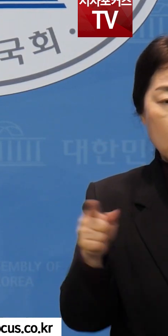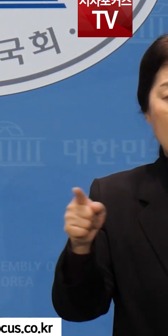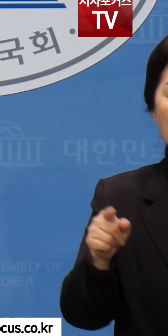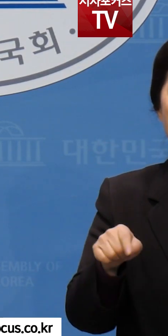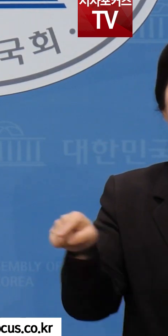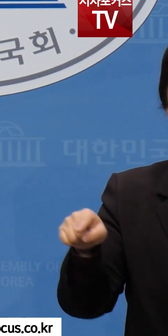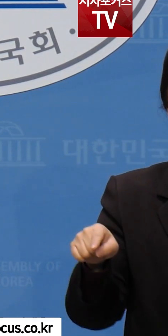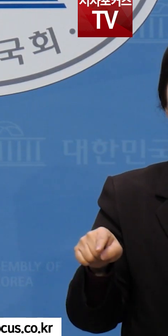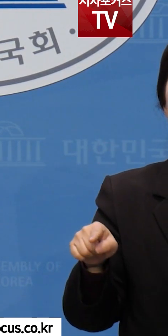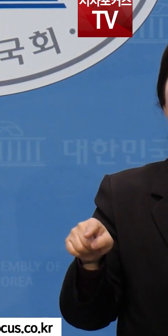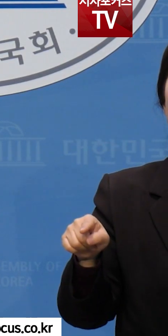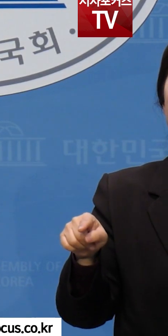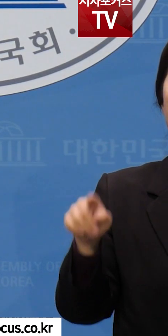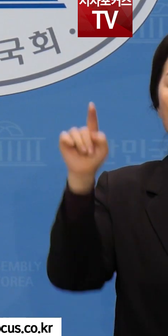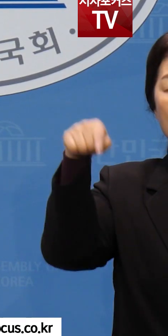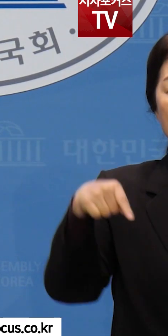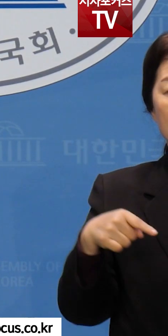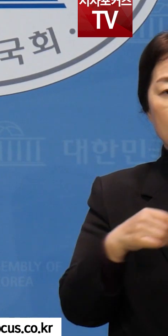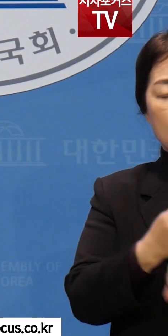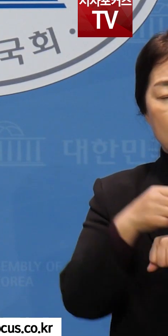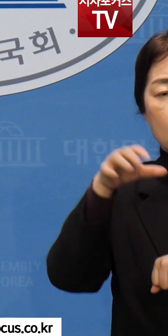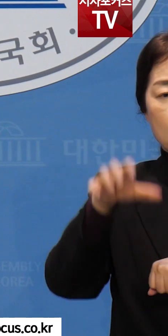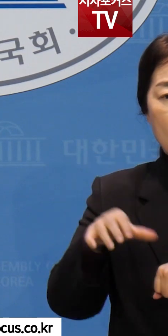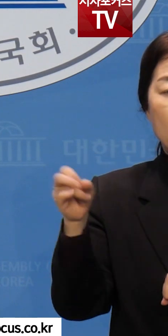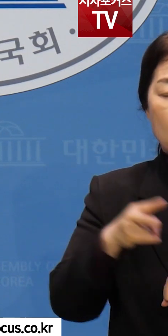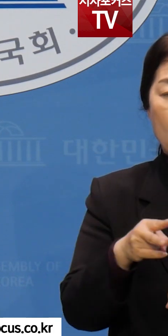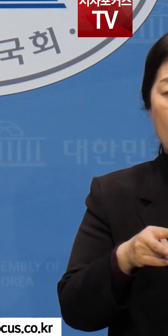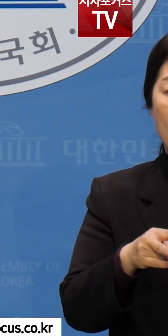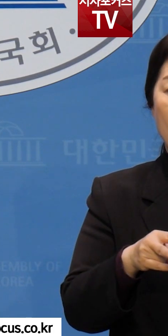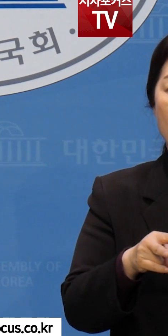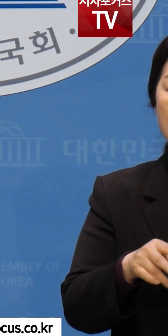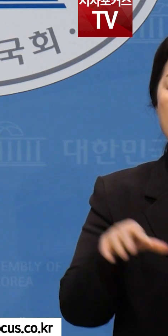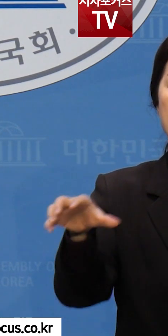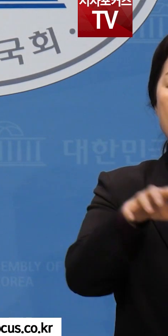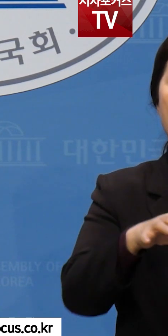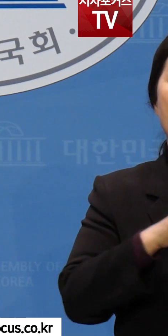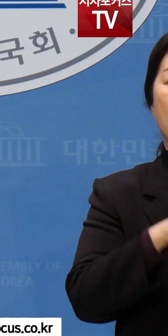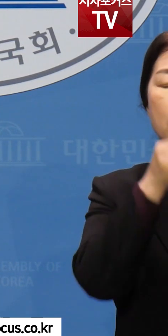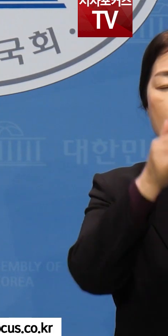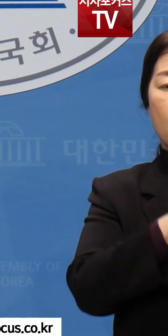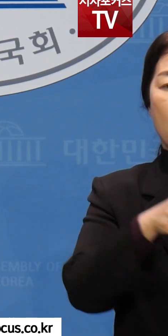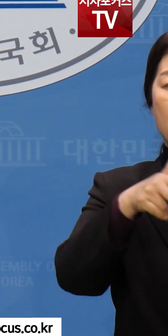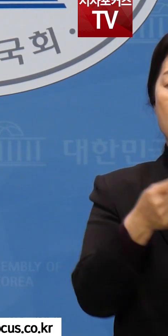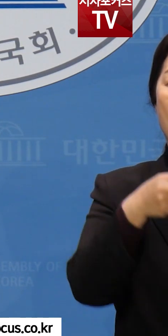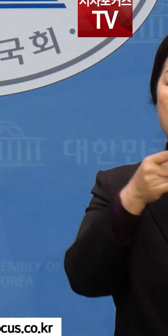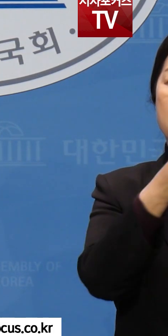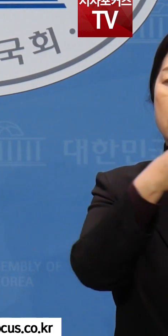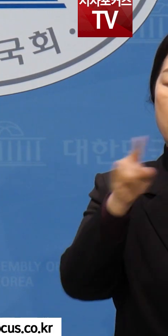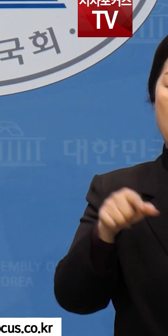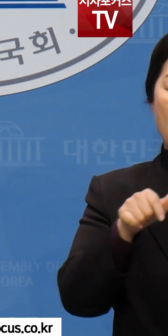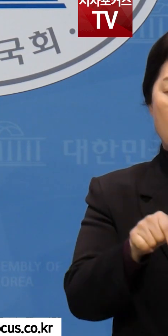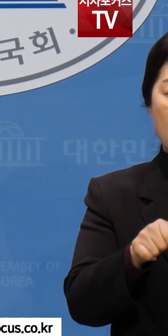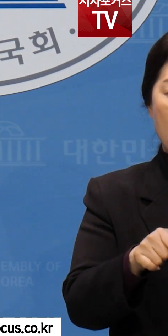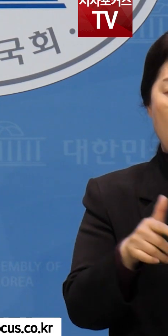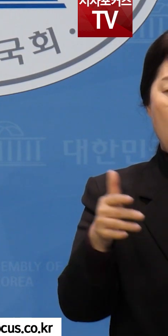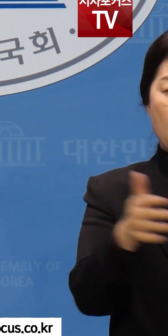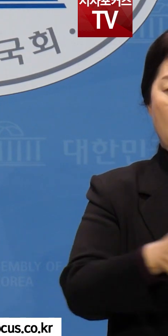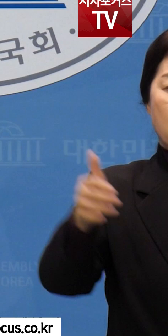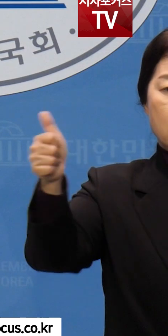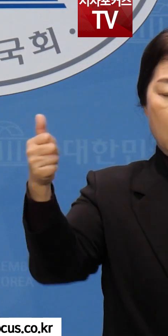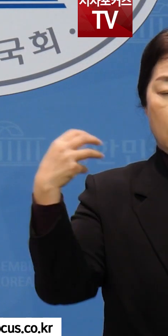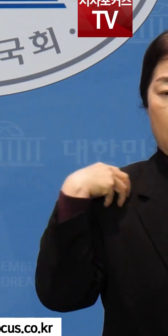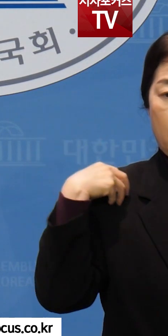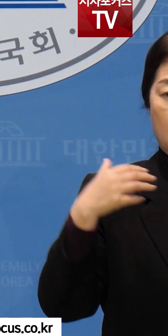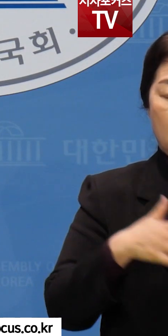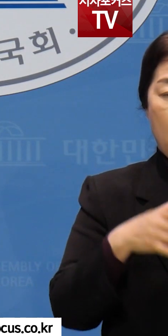있고 경쟁법안을 제출한 조승래 간사가 위원장을 고집하며 한 달 이상 논의를